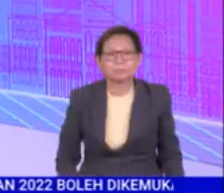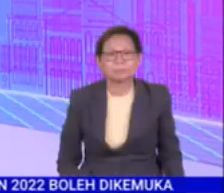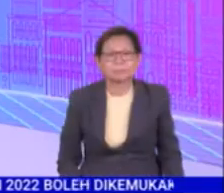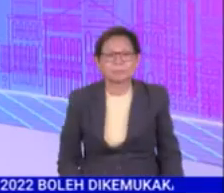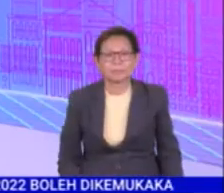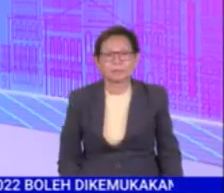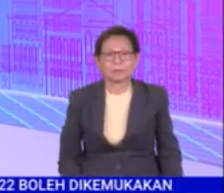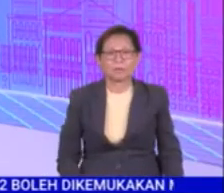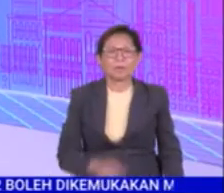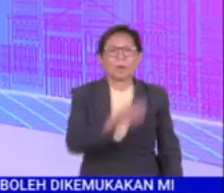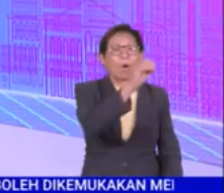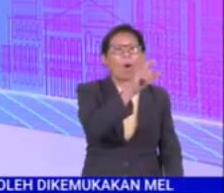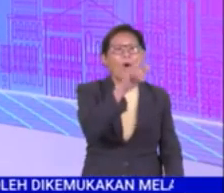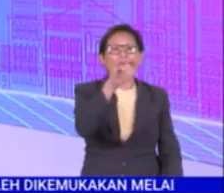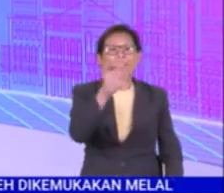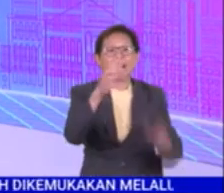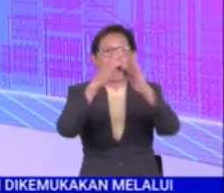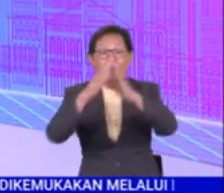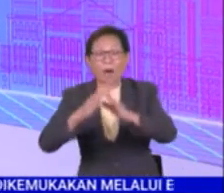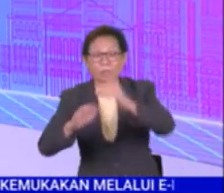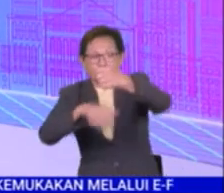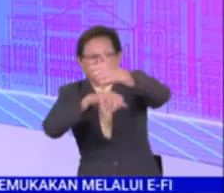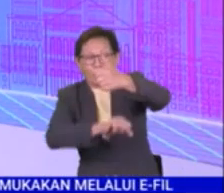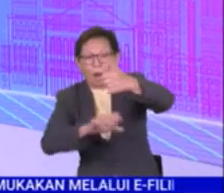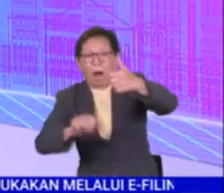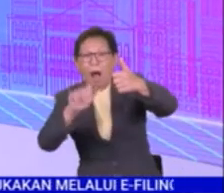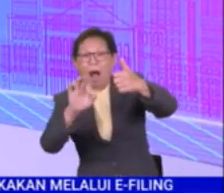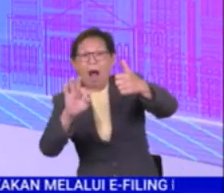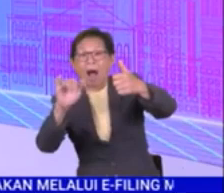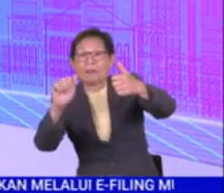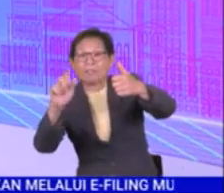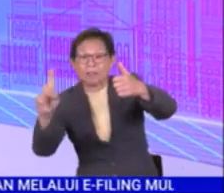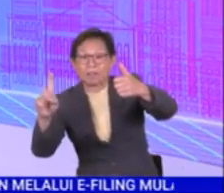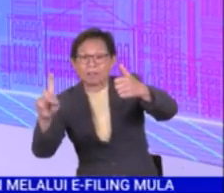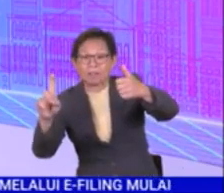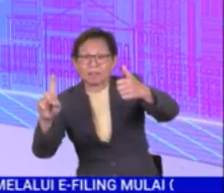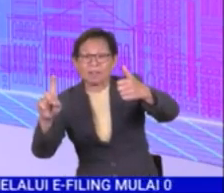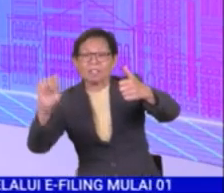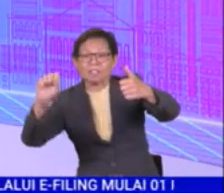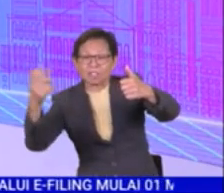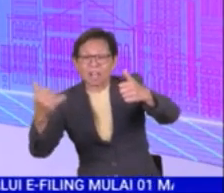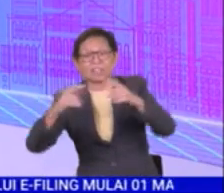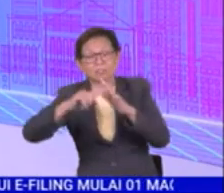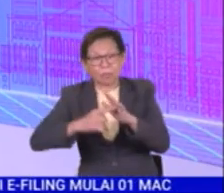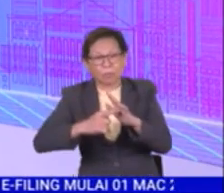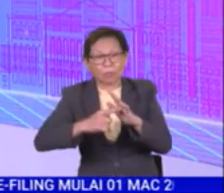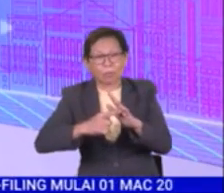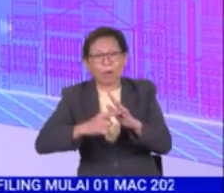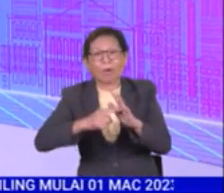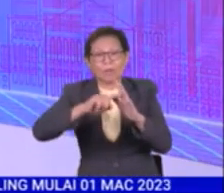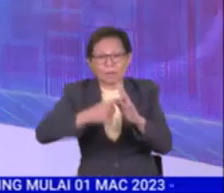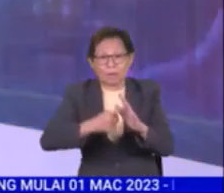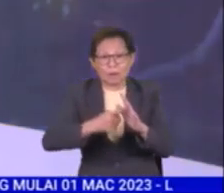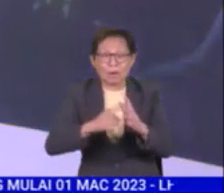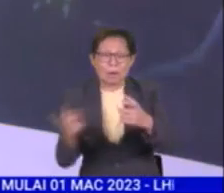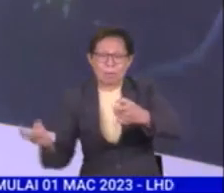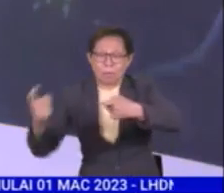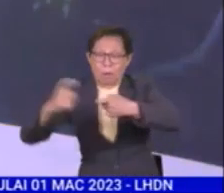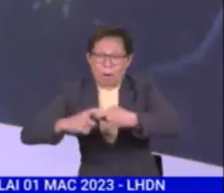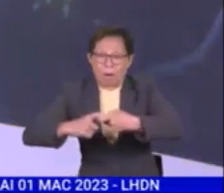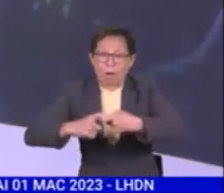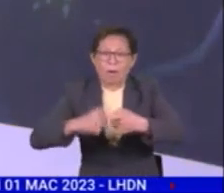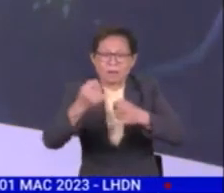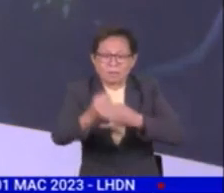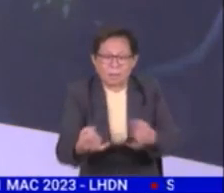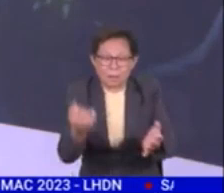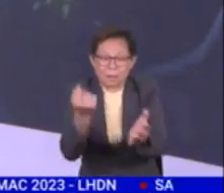Dan seterusnya, Olive House menerusi anak syarikat Afiat Holdings Sendirian Berhad terus mengorak langkah jalin hubungan strategik bersama